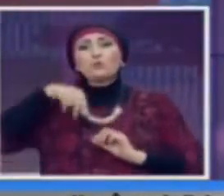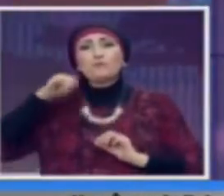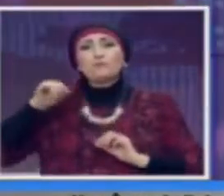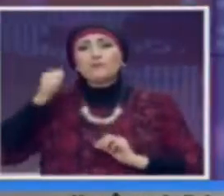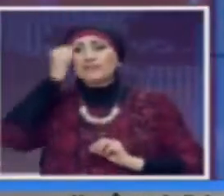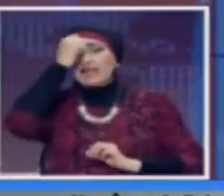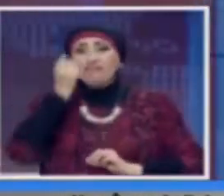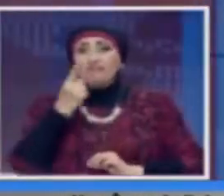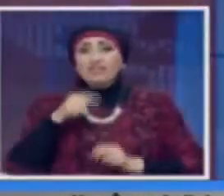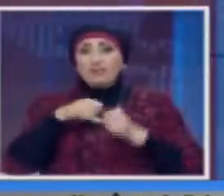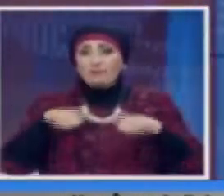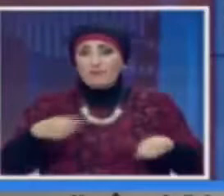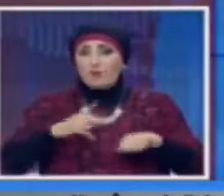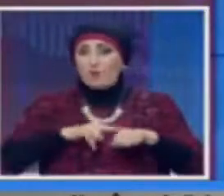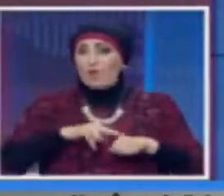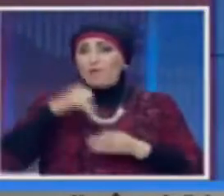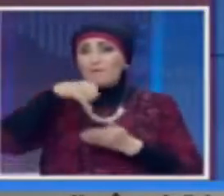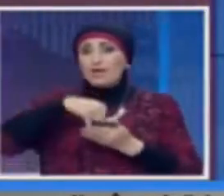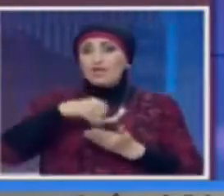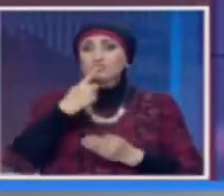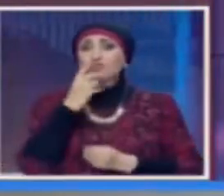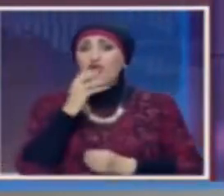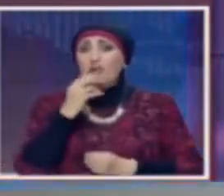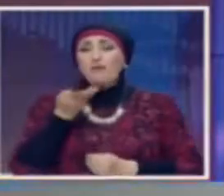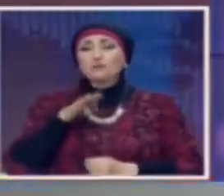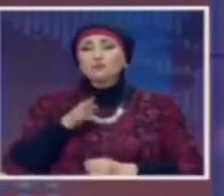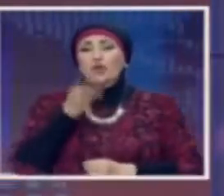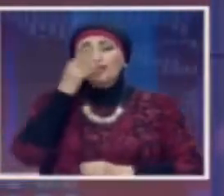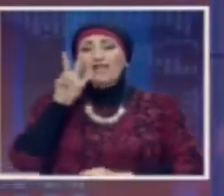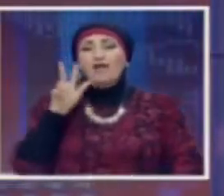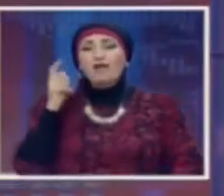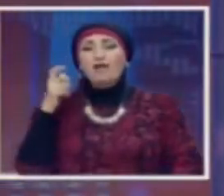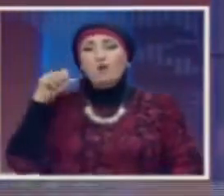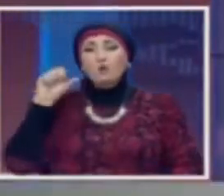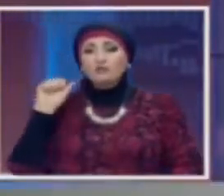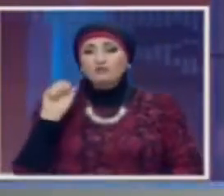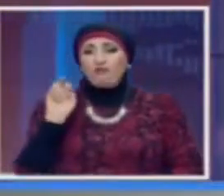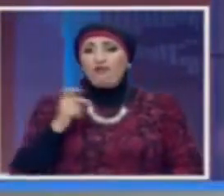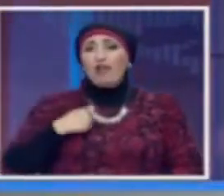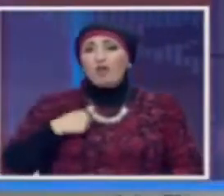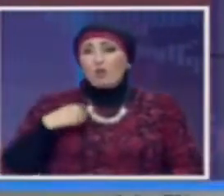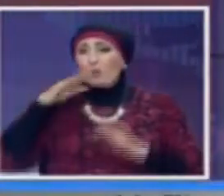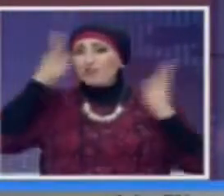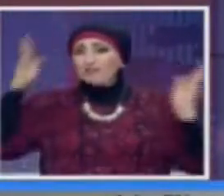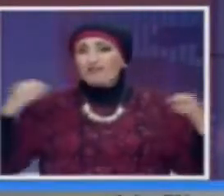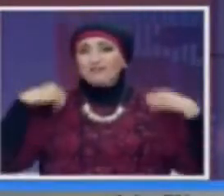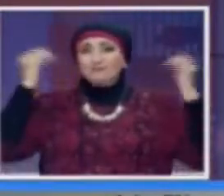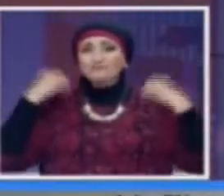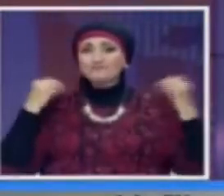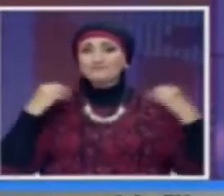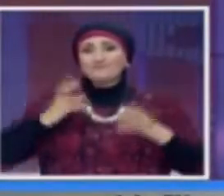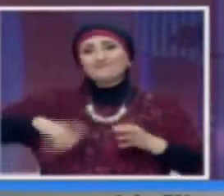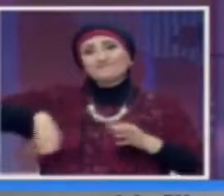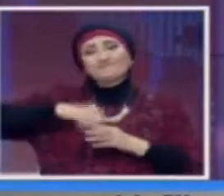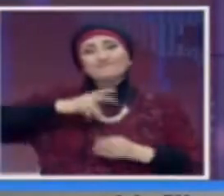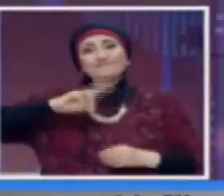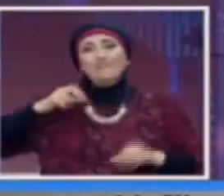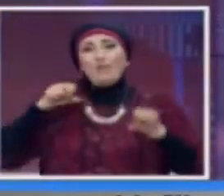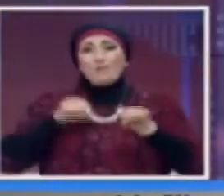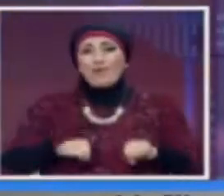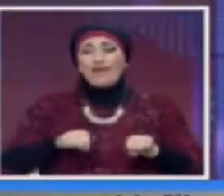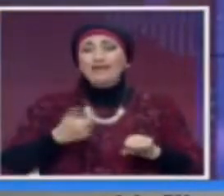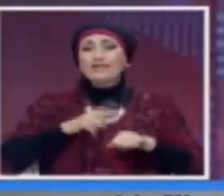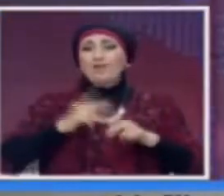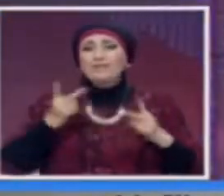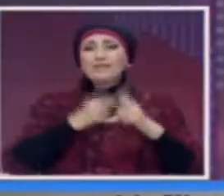8,200,000 جنيه. كما تم افتتاح مركز شباب شهداء الروضة الذي يضم صالات رياضية وملاعب ومكاتب